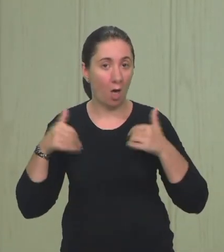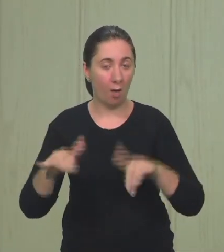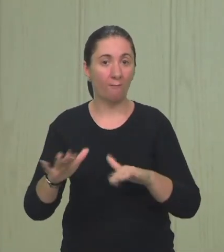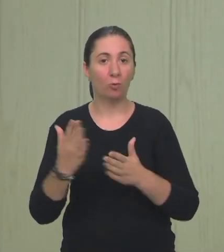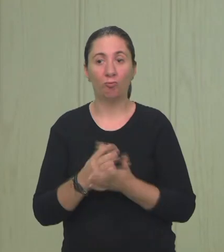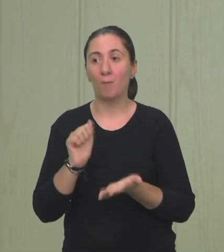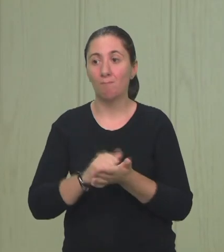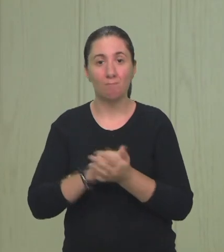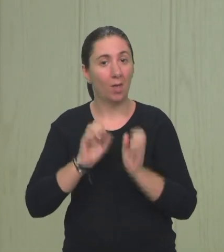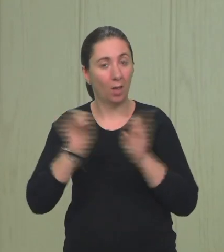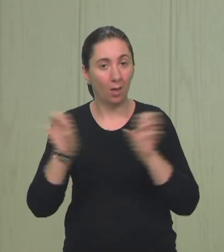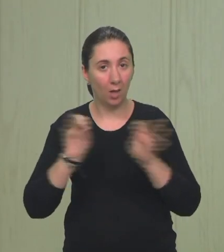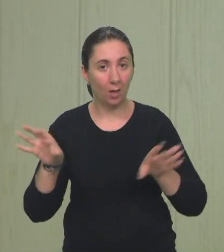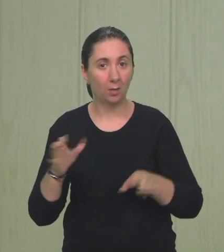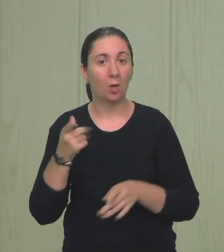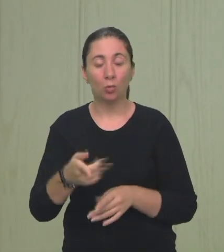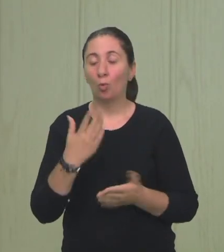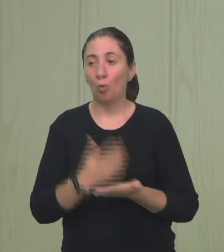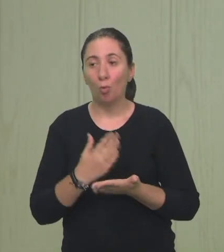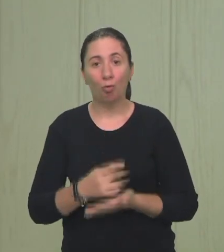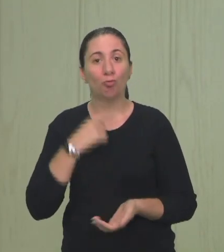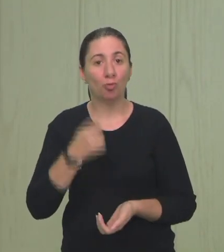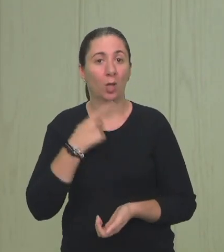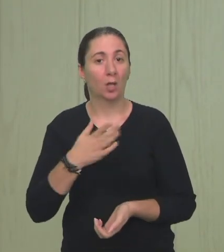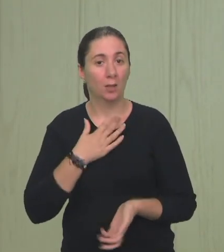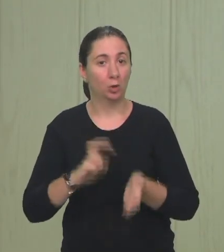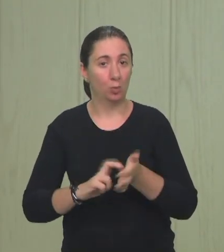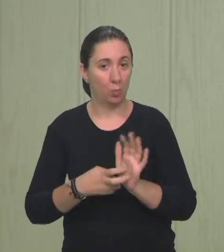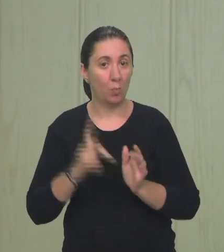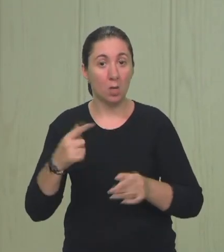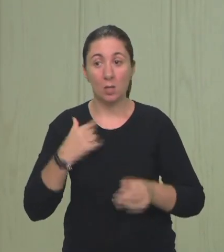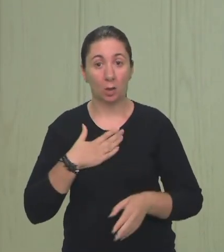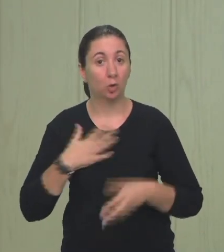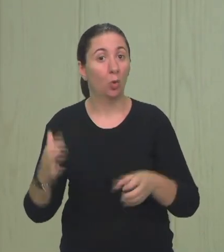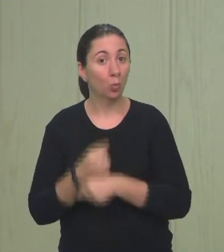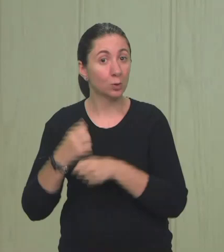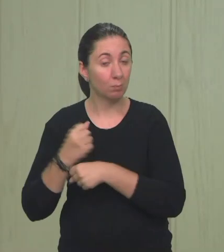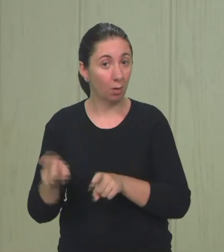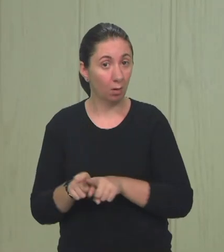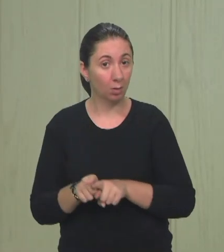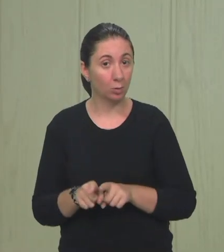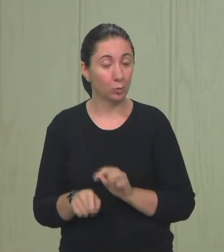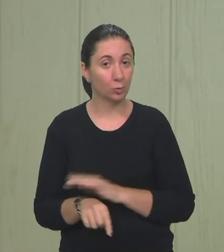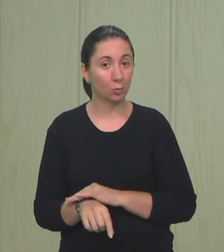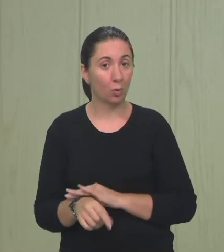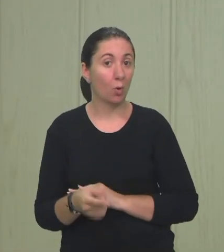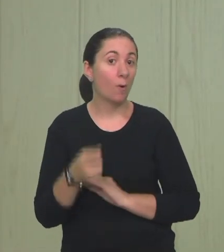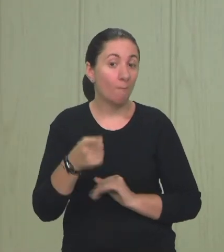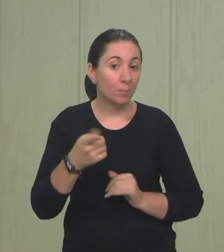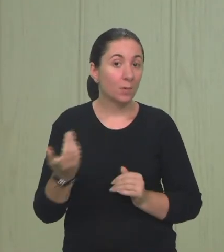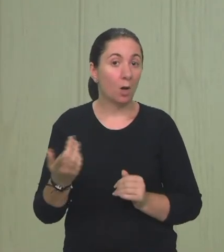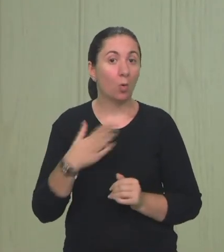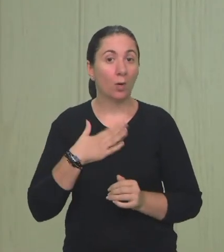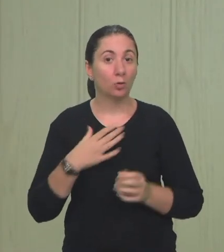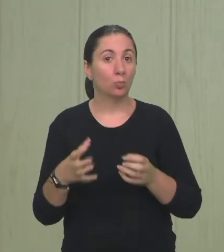u medijima i onda tu recimo ističemo naše probleme, ali i uspjehe. I jednostavno tako nakon